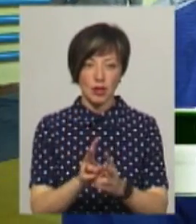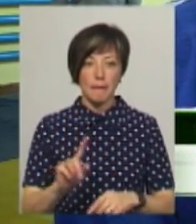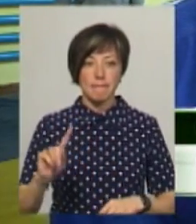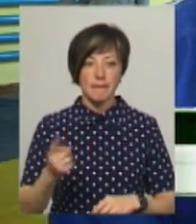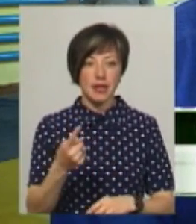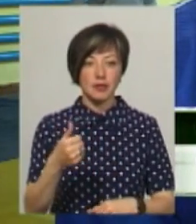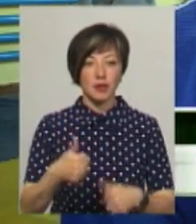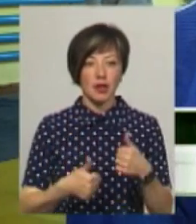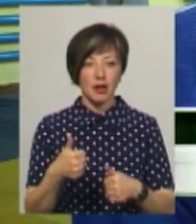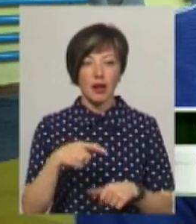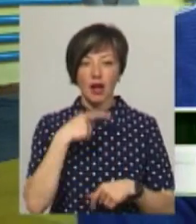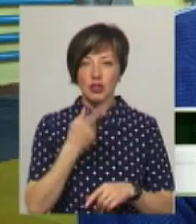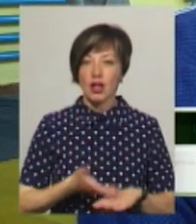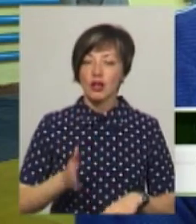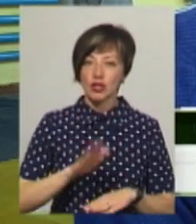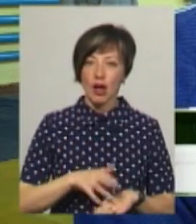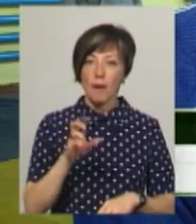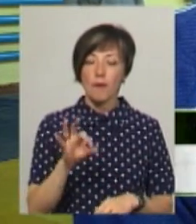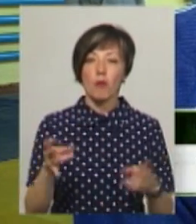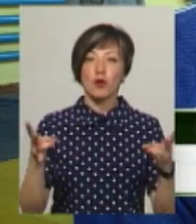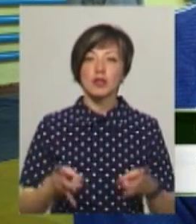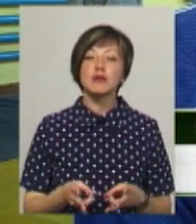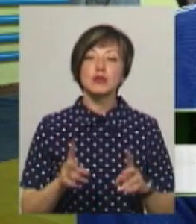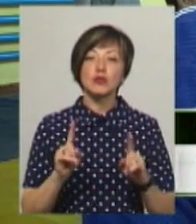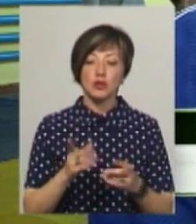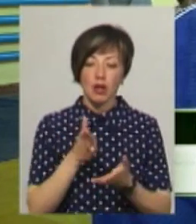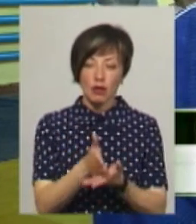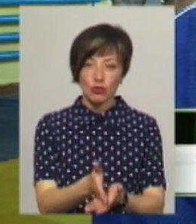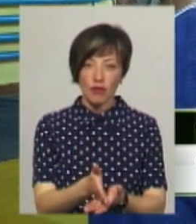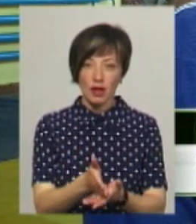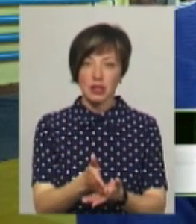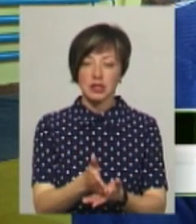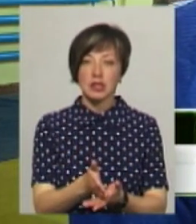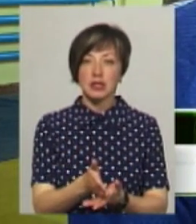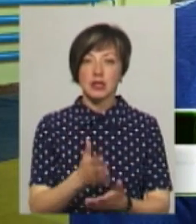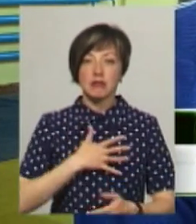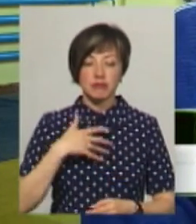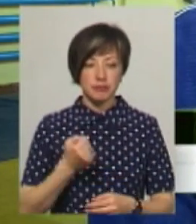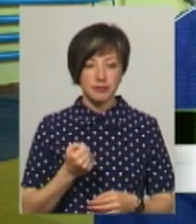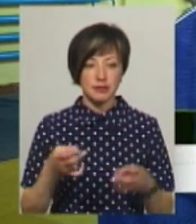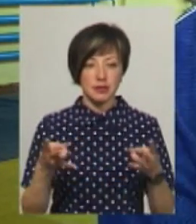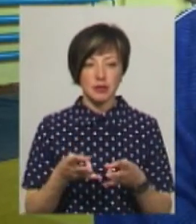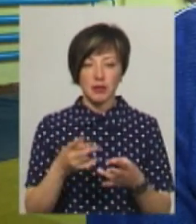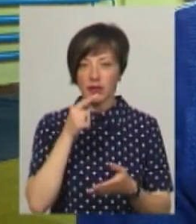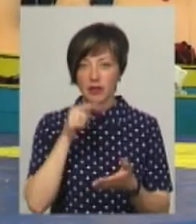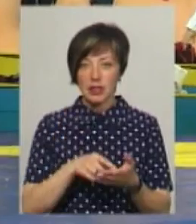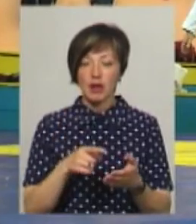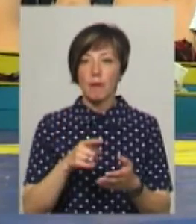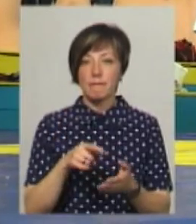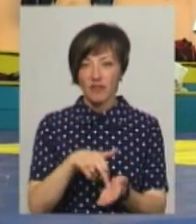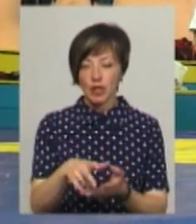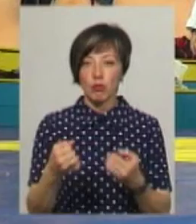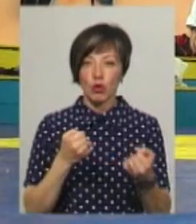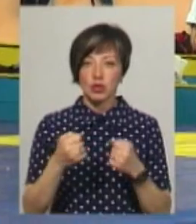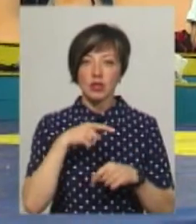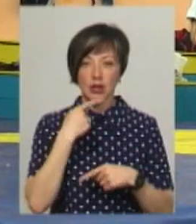ну, каже, що вона є дуже тяжка, тому що потрібно дуже налаштуватися, зібратися з силами, вийти і боротися. Станіслав